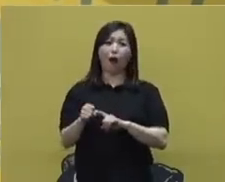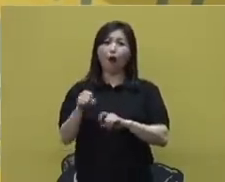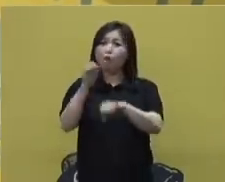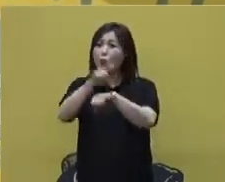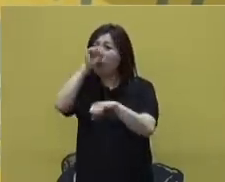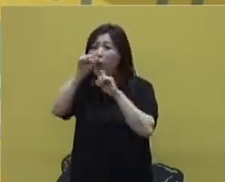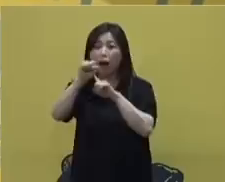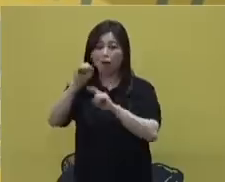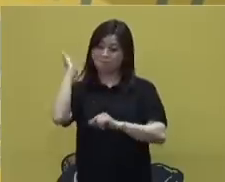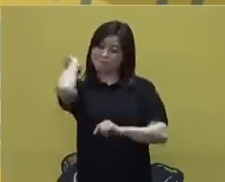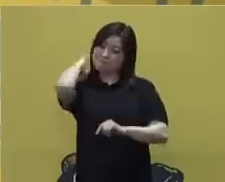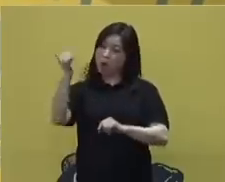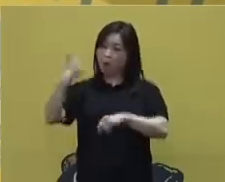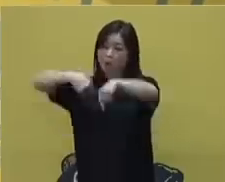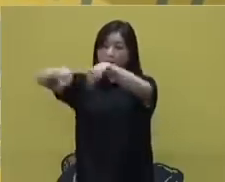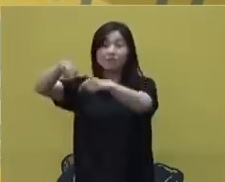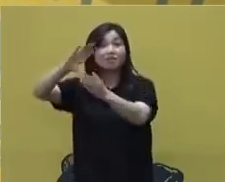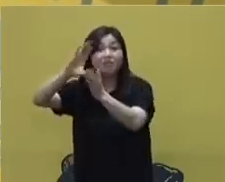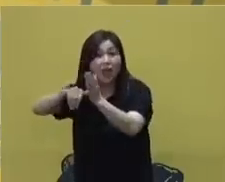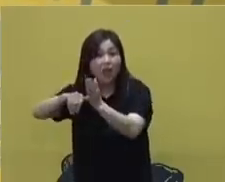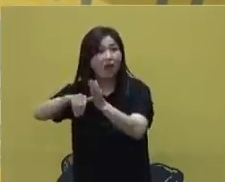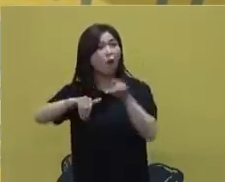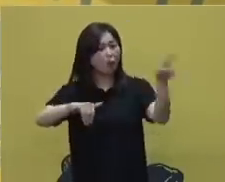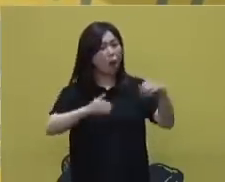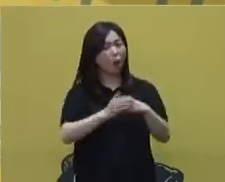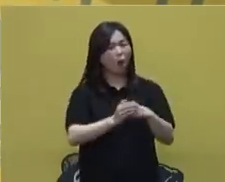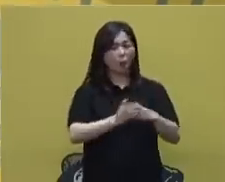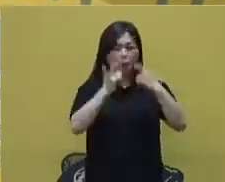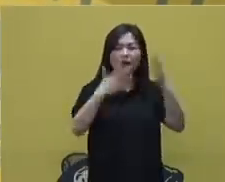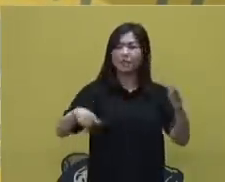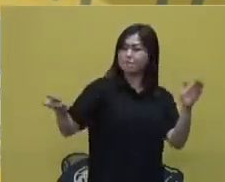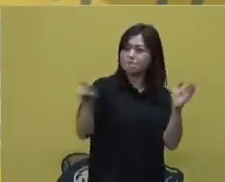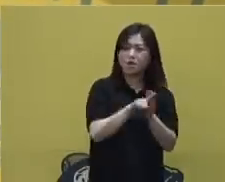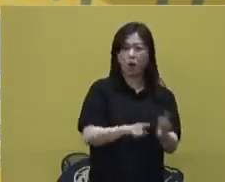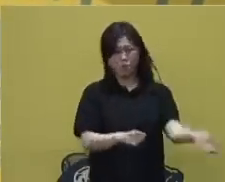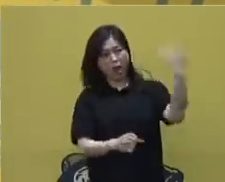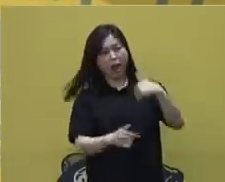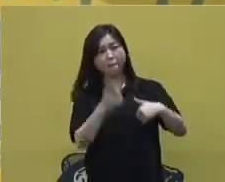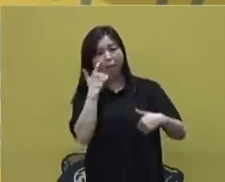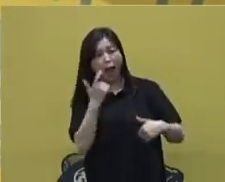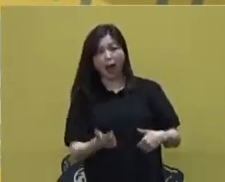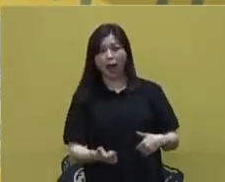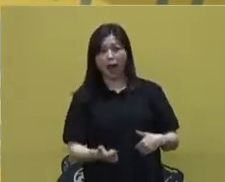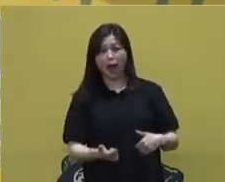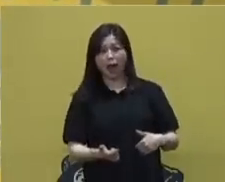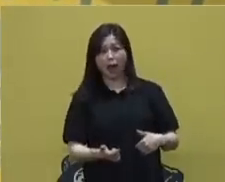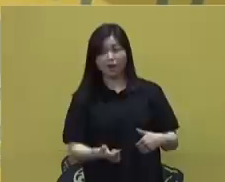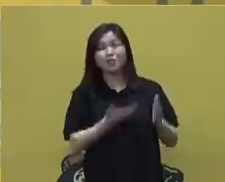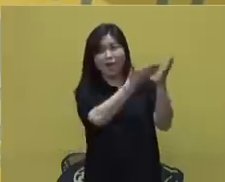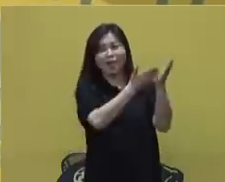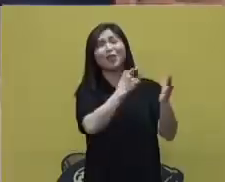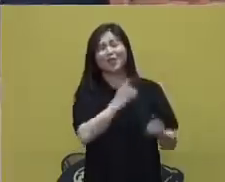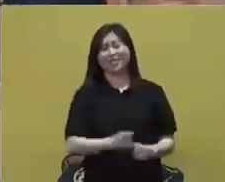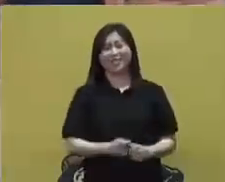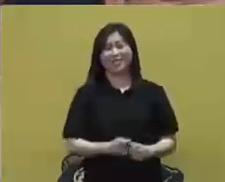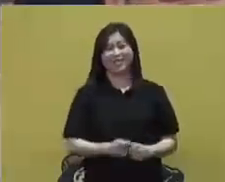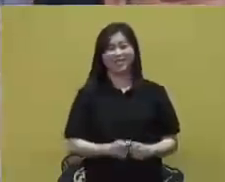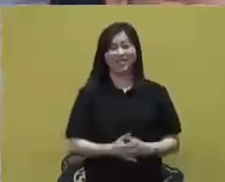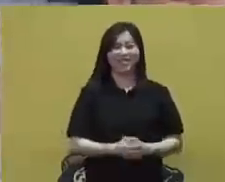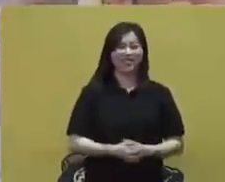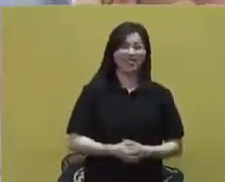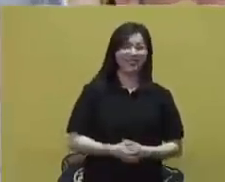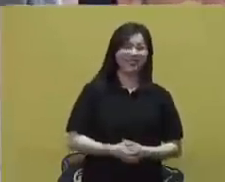분이 대통령하고 있을 때 화끈화끈하게 믿고 한번 해봅시다. 이 얘기 꼭 하고 싶어요. 아. 예.